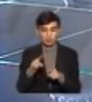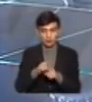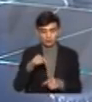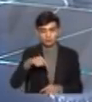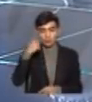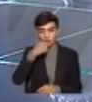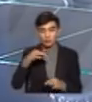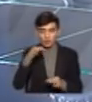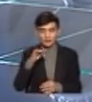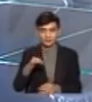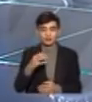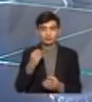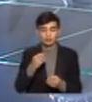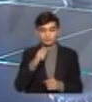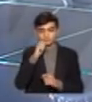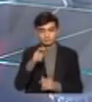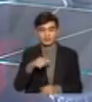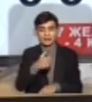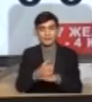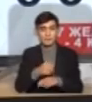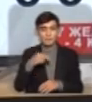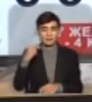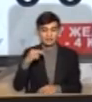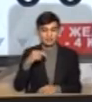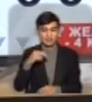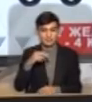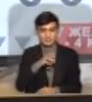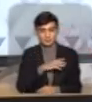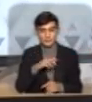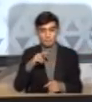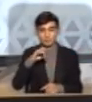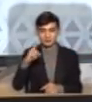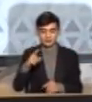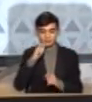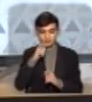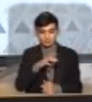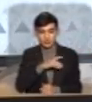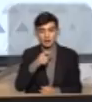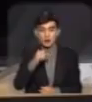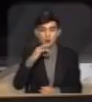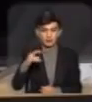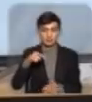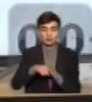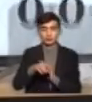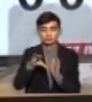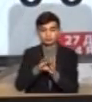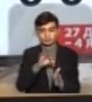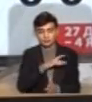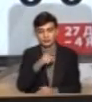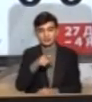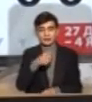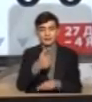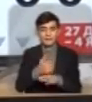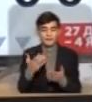табыс етіп тағы бір қуантты. Гауһар апай, мынау халықтық жыл таңдауы байқауының қорытындысы бойынша сіз